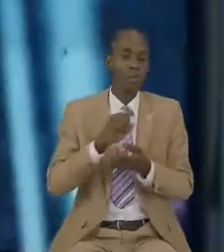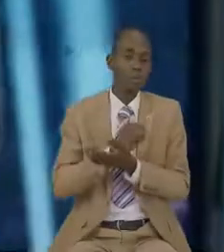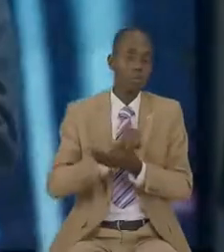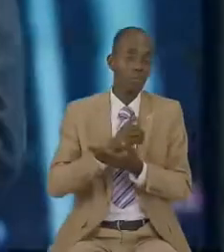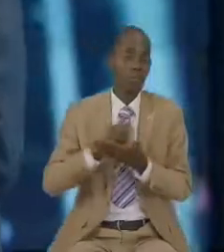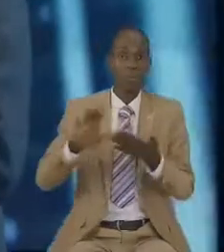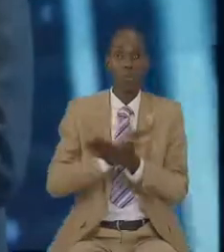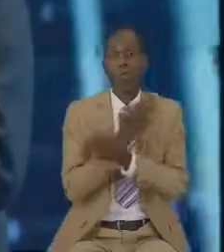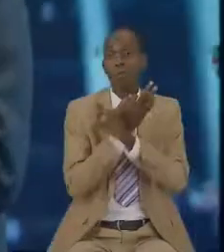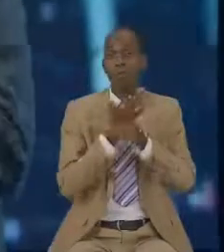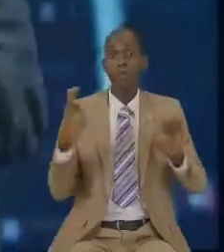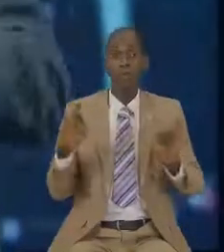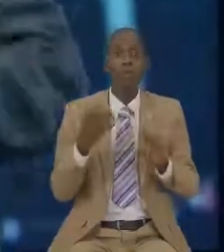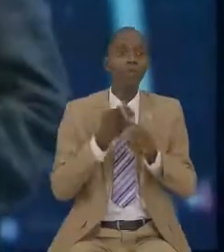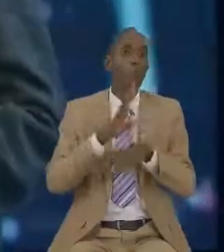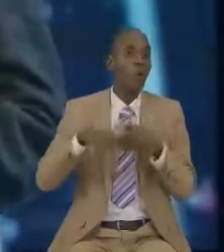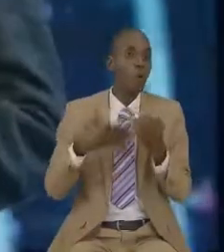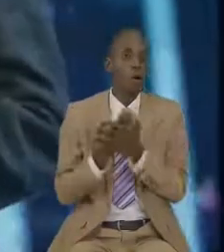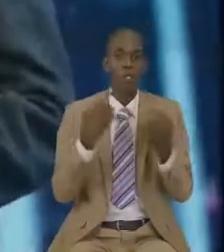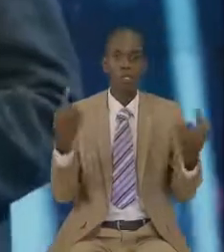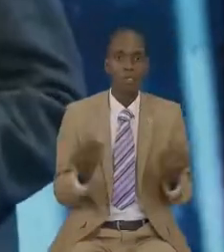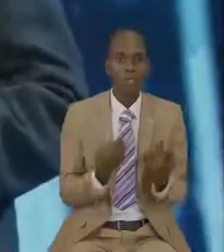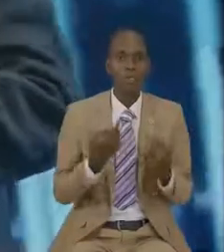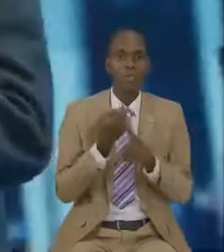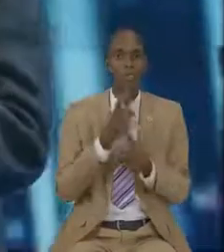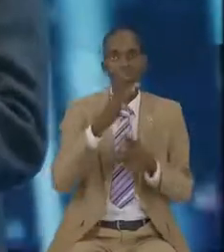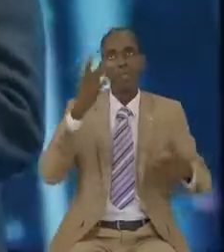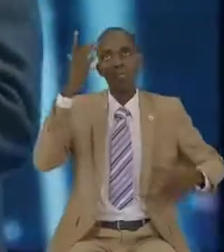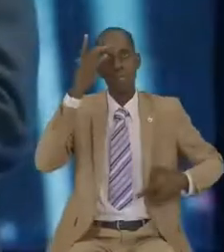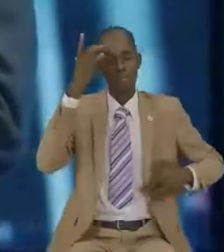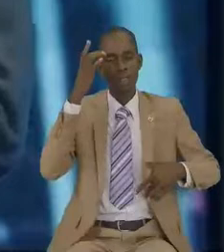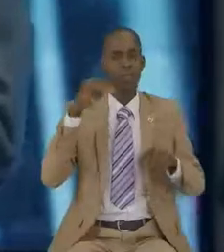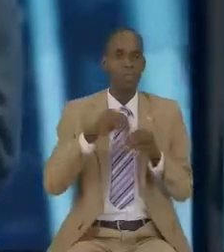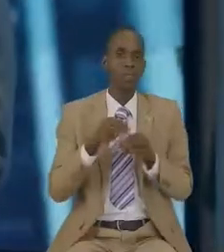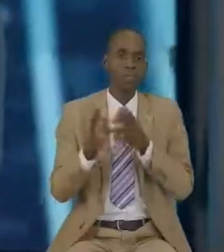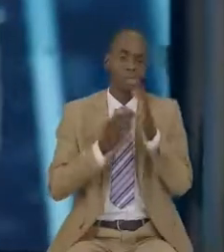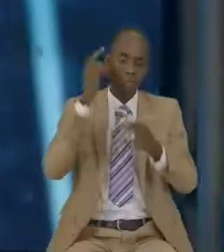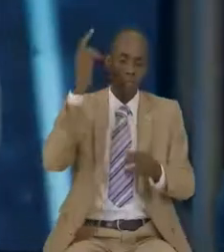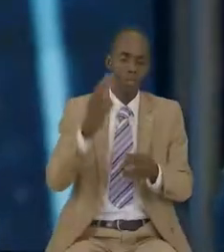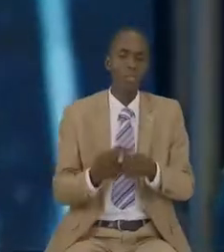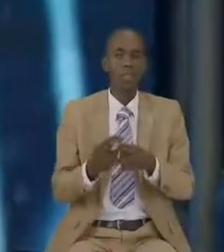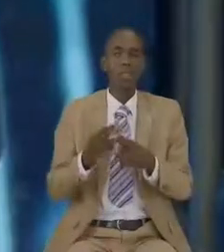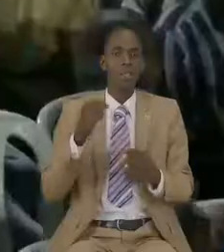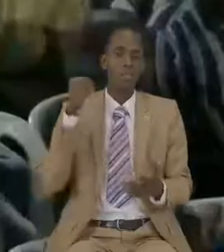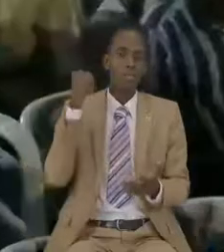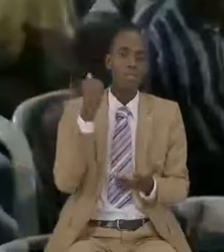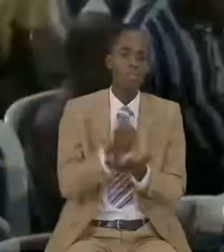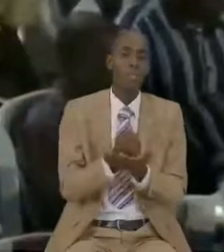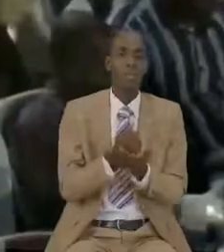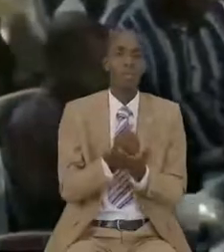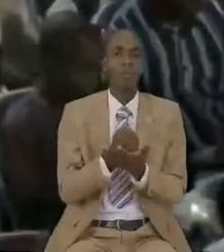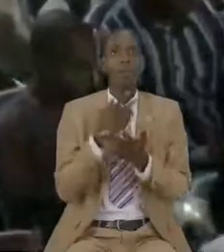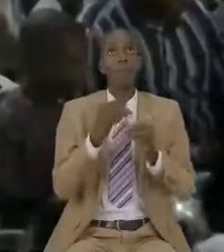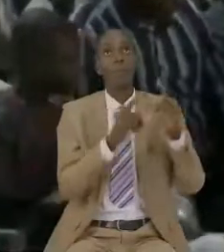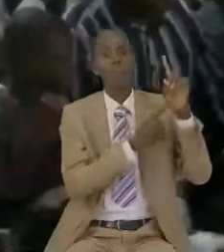de tes péchés, de ta maladie au nom de Jésus.